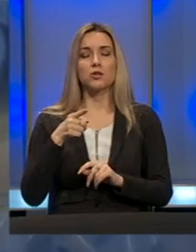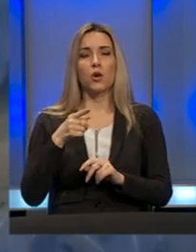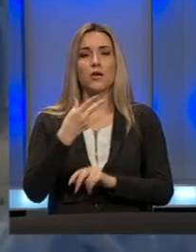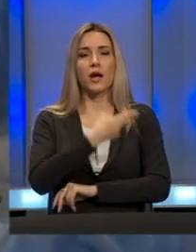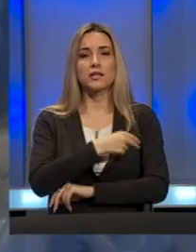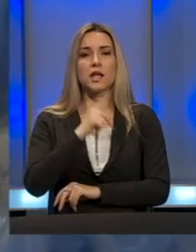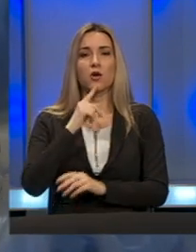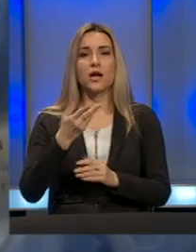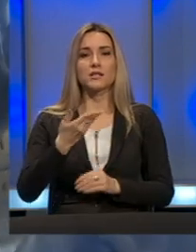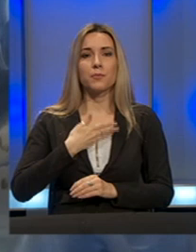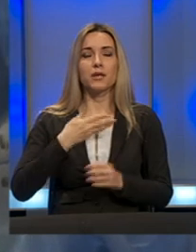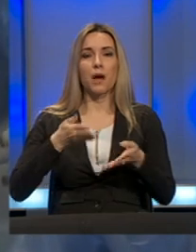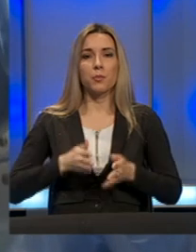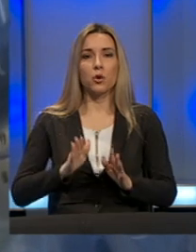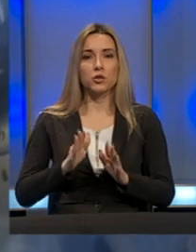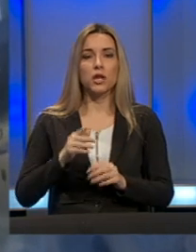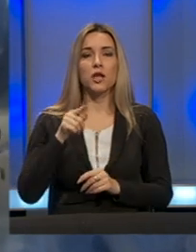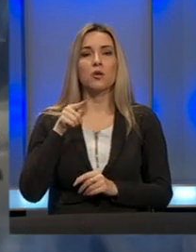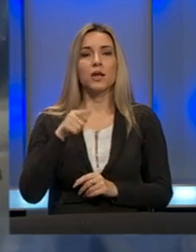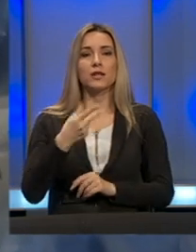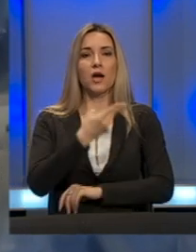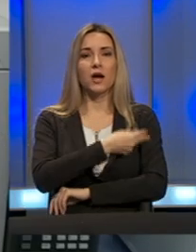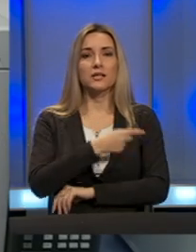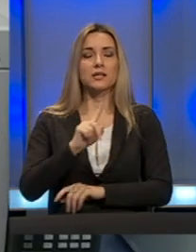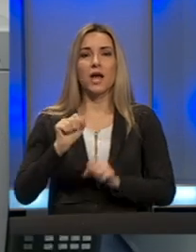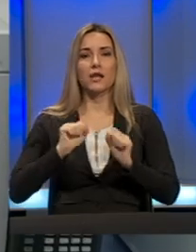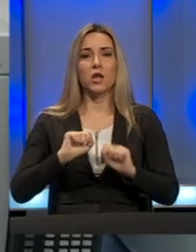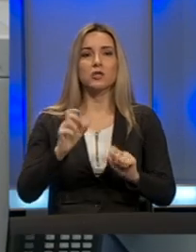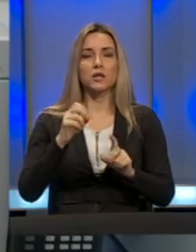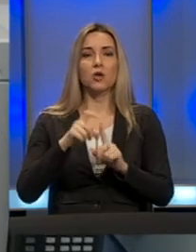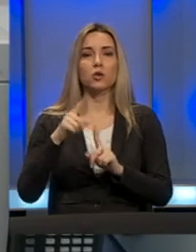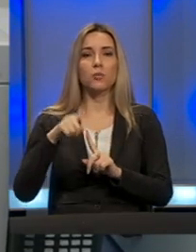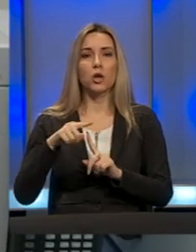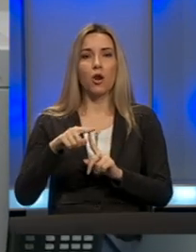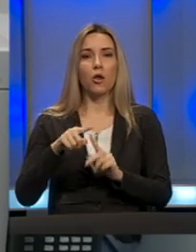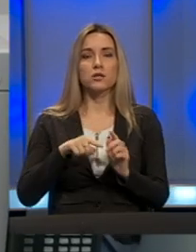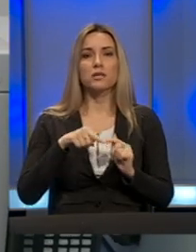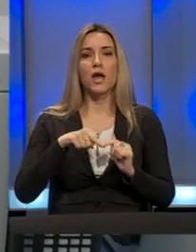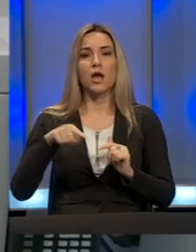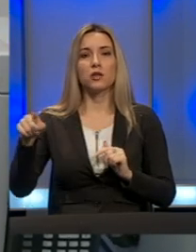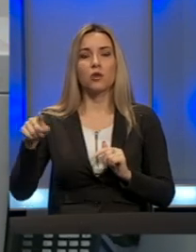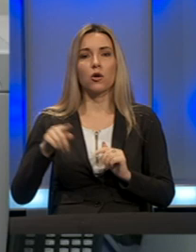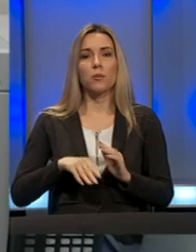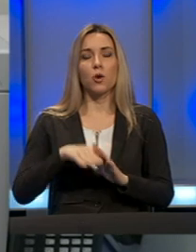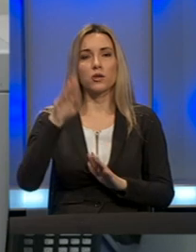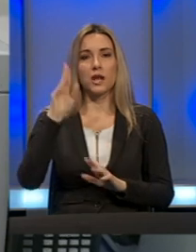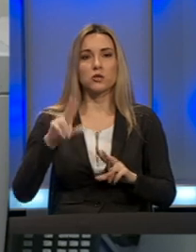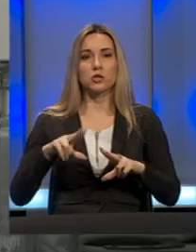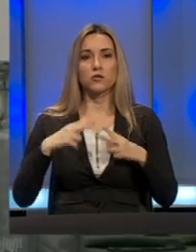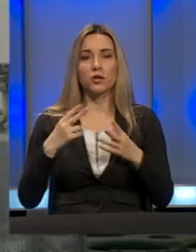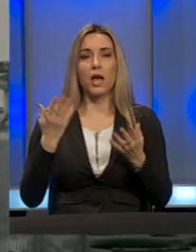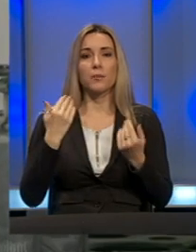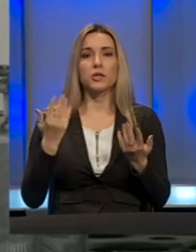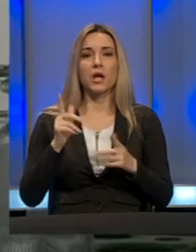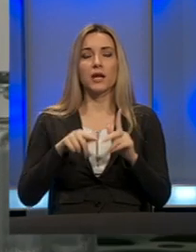je vakcina koja se prima po rođenju, ta vakcina ih ne štiti od tuberkuloze tokom odraslog života, pa čak